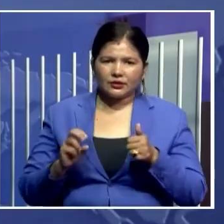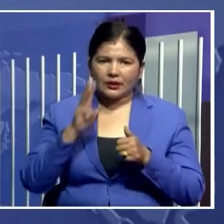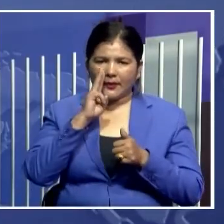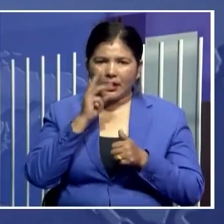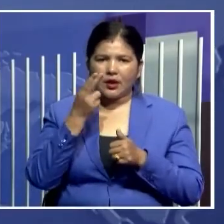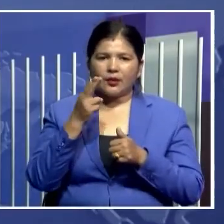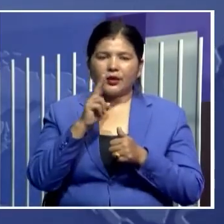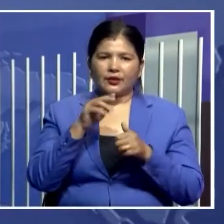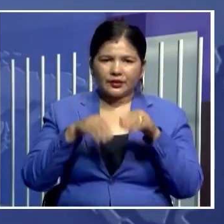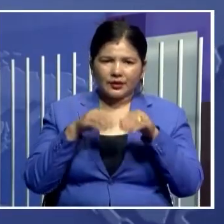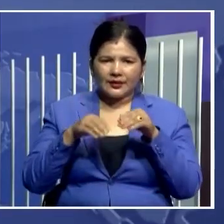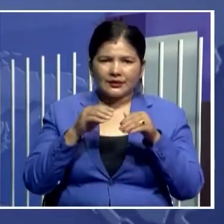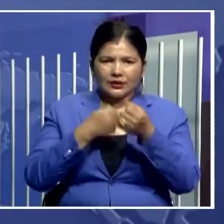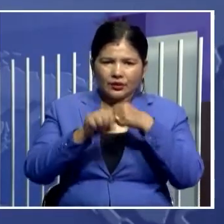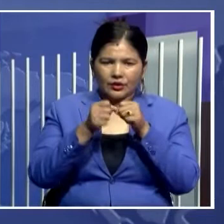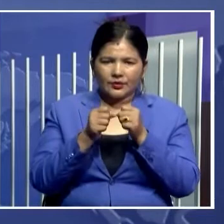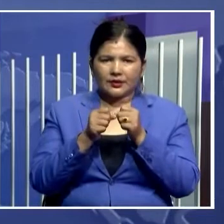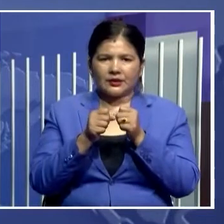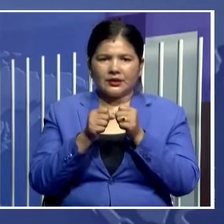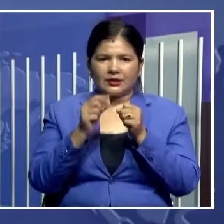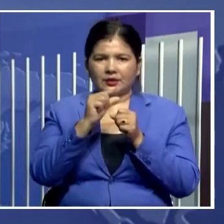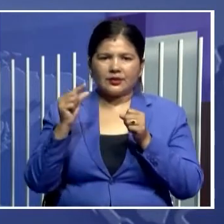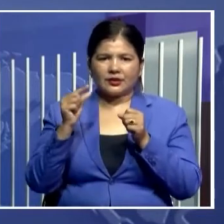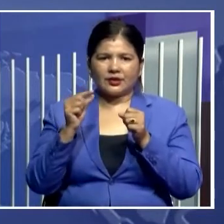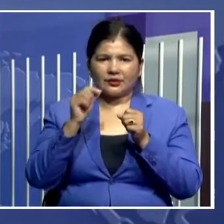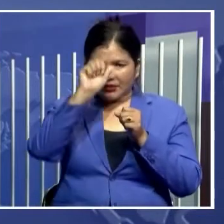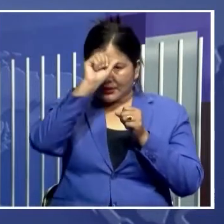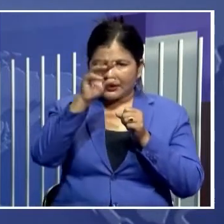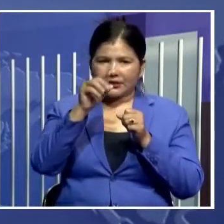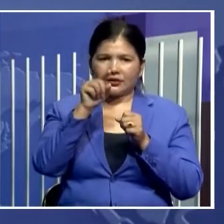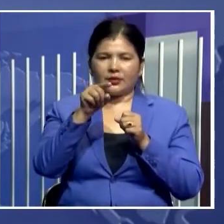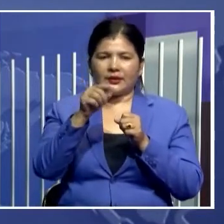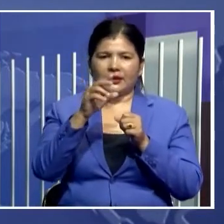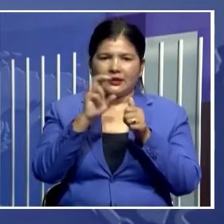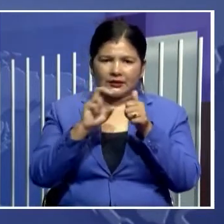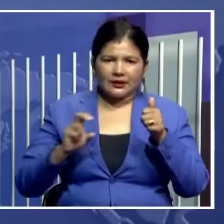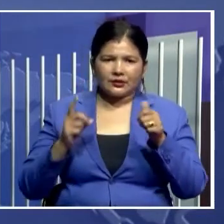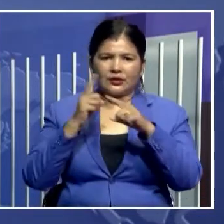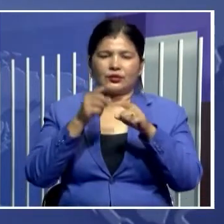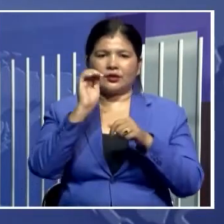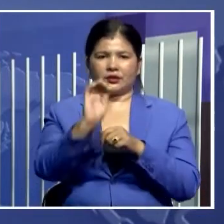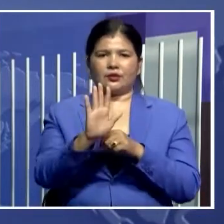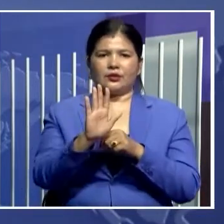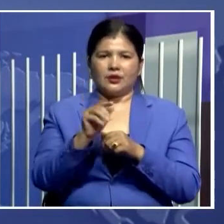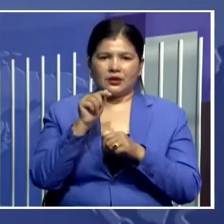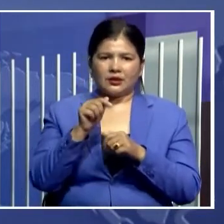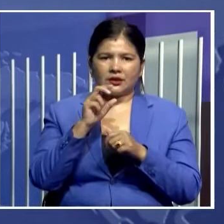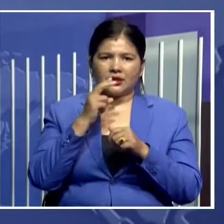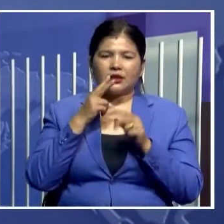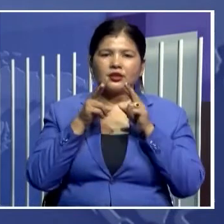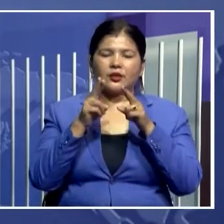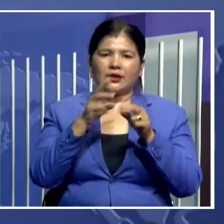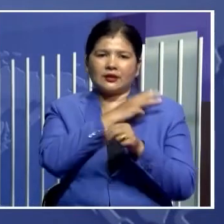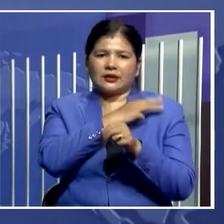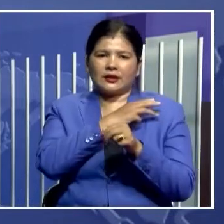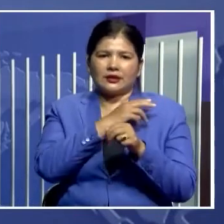दार्चुलामा भइरहेको निर्वाचन गतिविधिसँग सम्बन्धित विषयको जानकारी दिनका लागि अब हामी तपाईँलाई दार्चुला जोड्दैछौँ। दार्चुलास्थित हाम्रा संवाददाता